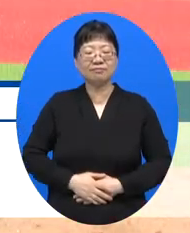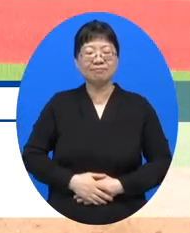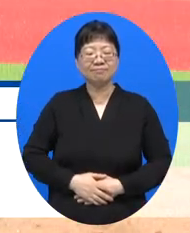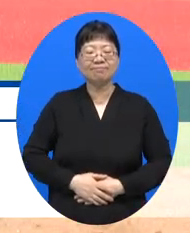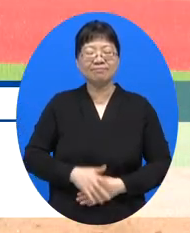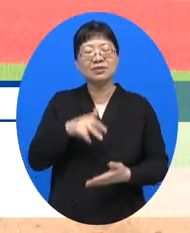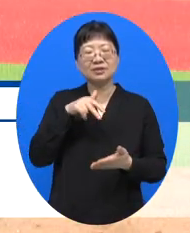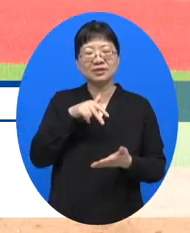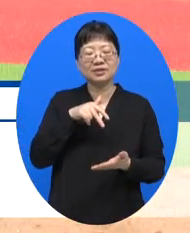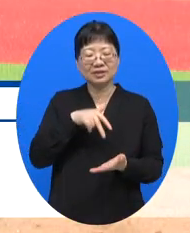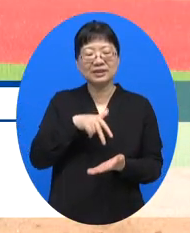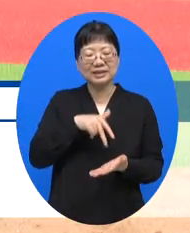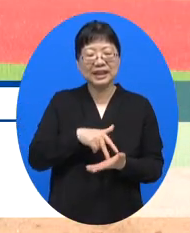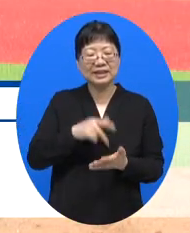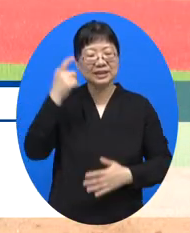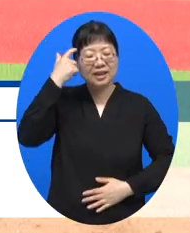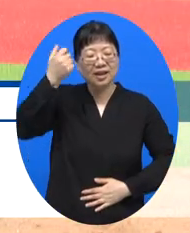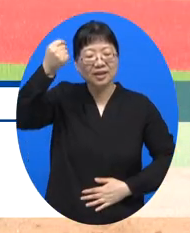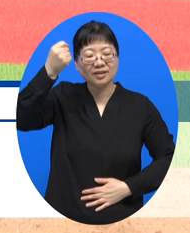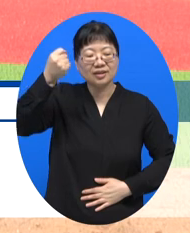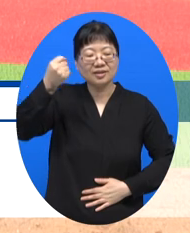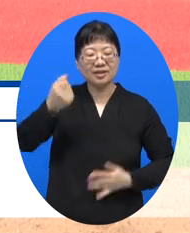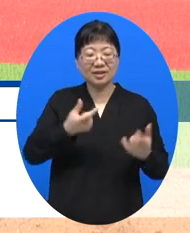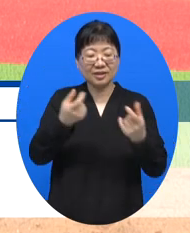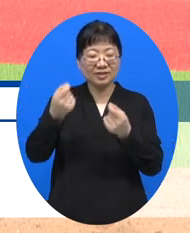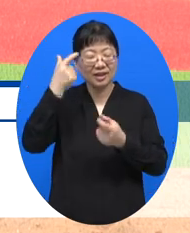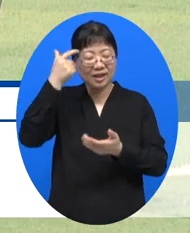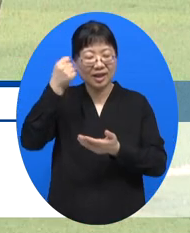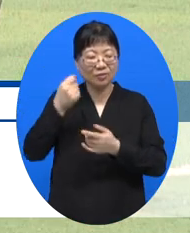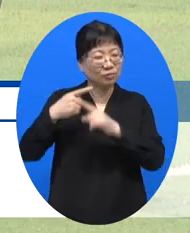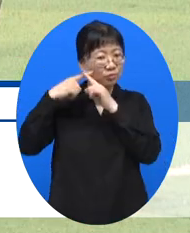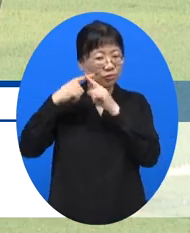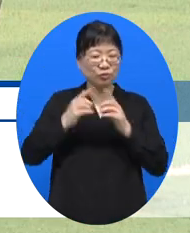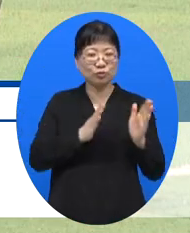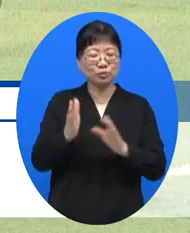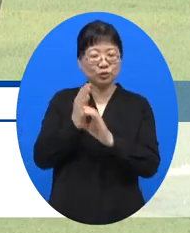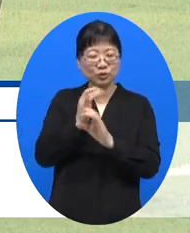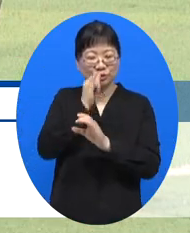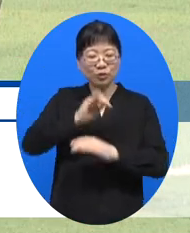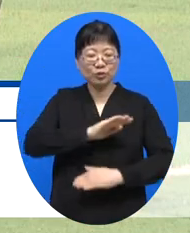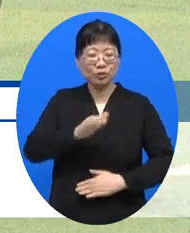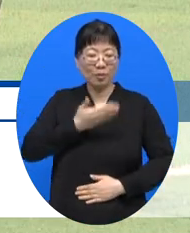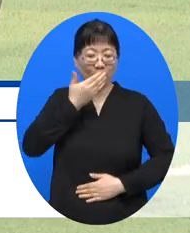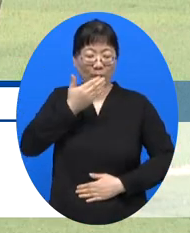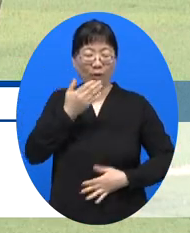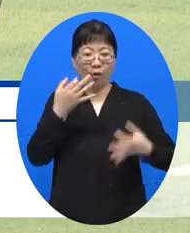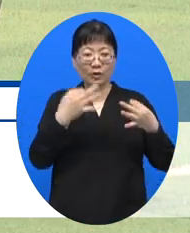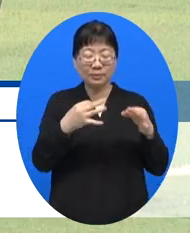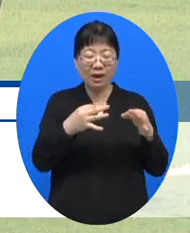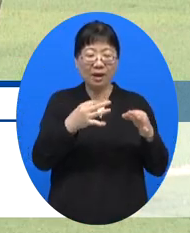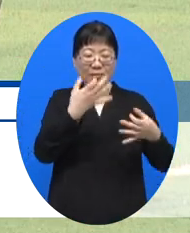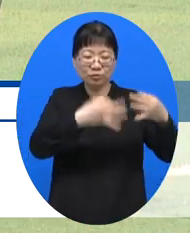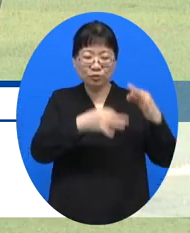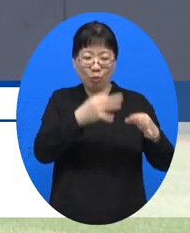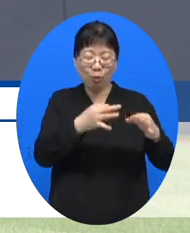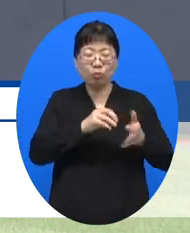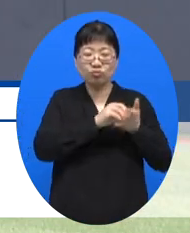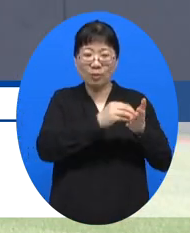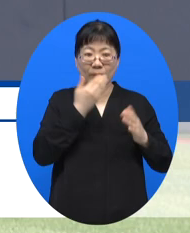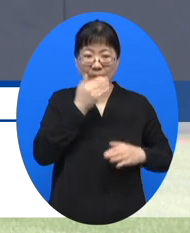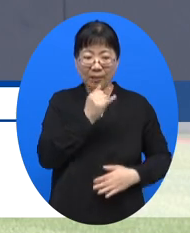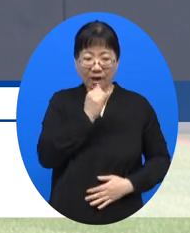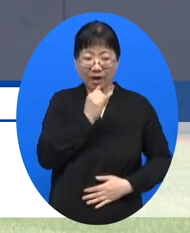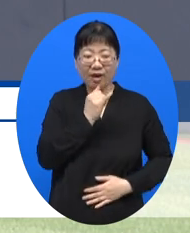최후의 끝에 마지막 서 있는 벼랑 끝이라 생각하고 다들 그렇게 생각하고 준비하고 있습니다. 우리도 열심히 하면 갈 수 있다는 희망을